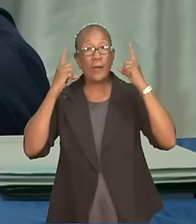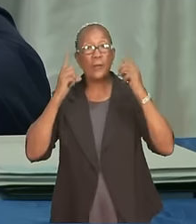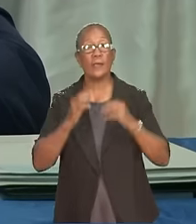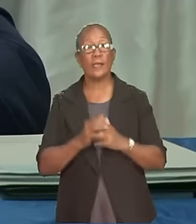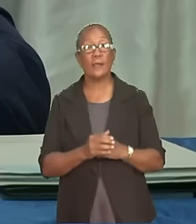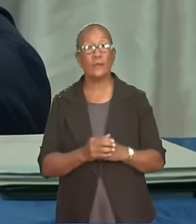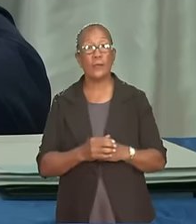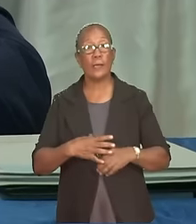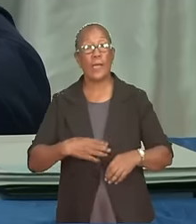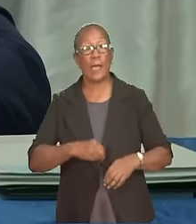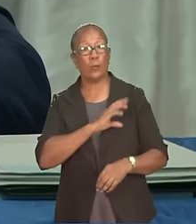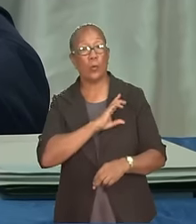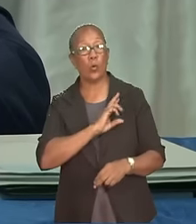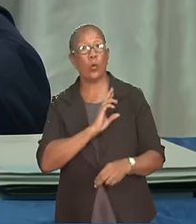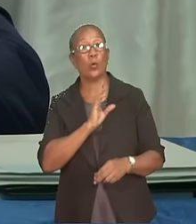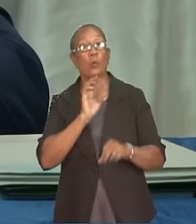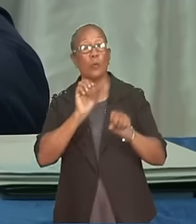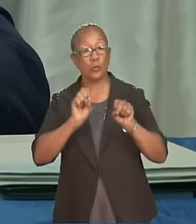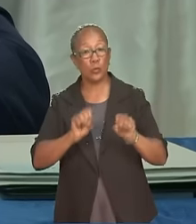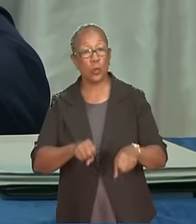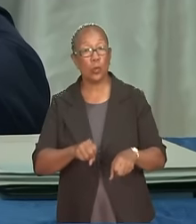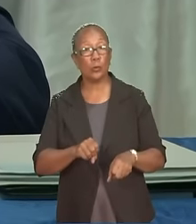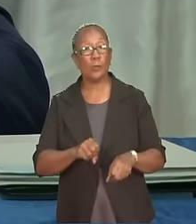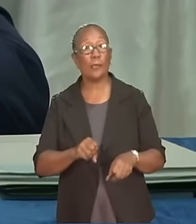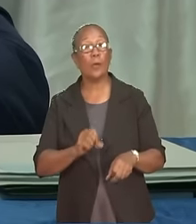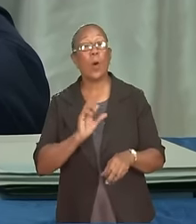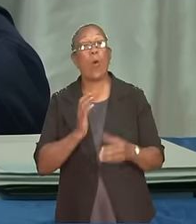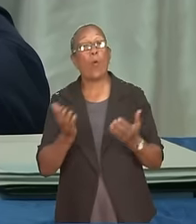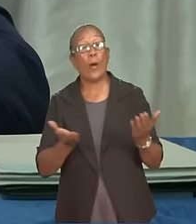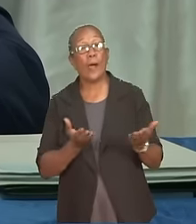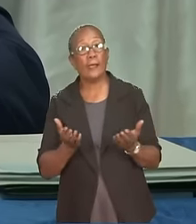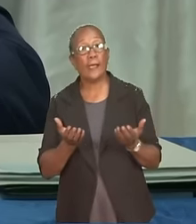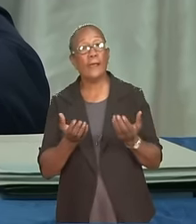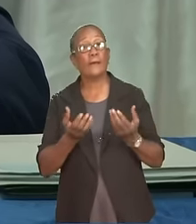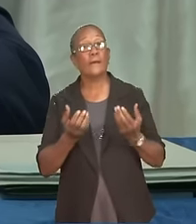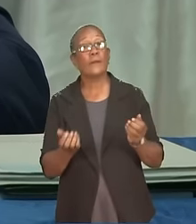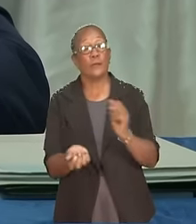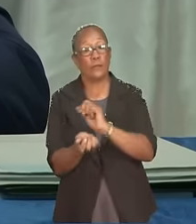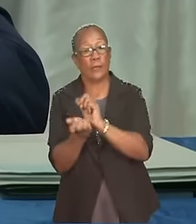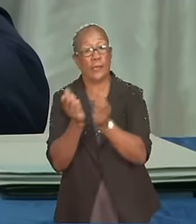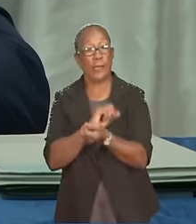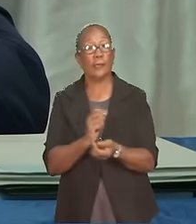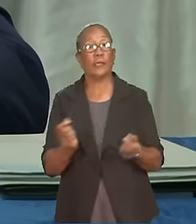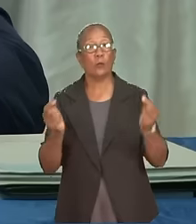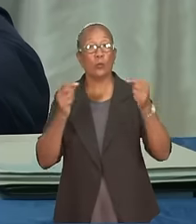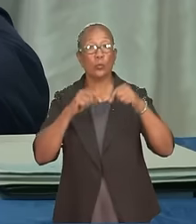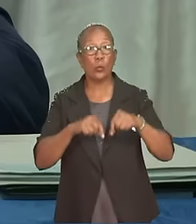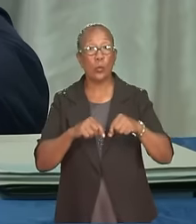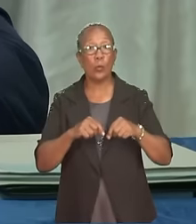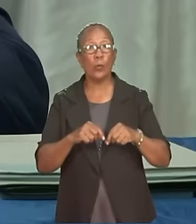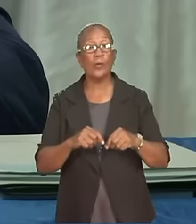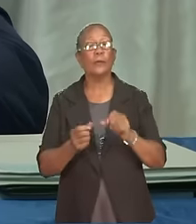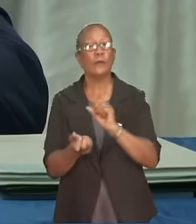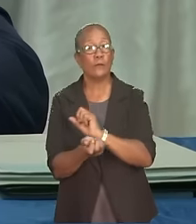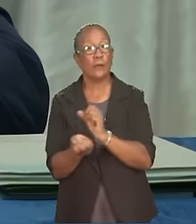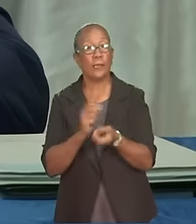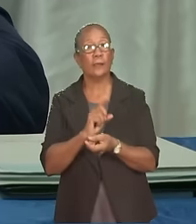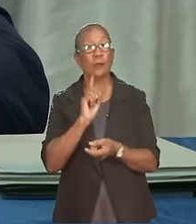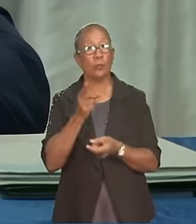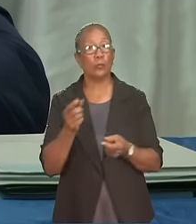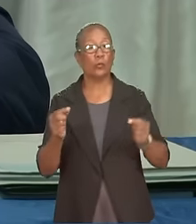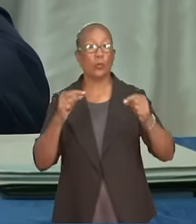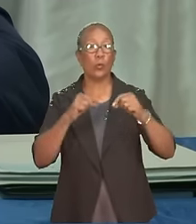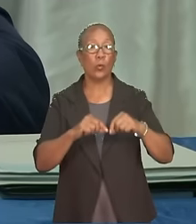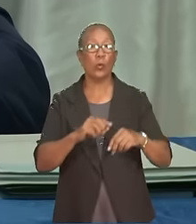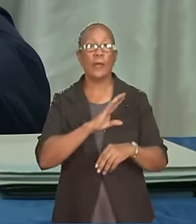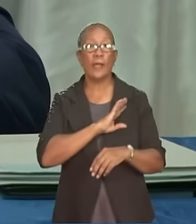hebben besloten daar waar er verandering moet komen binnen de regering, in welke vorm dan ook, dan zal die verandering ook komen. En ik